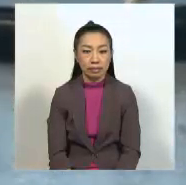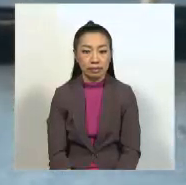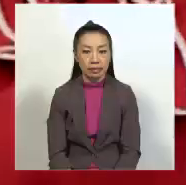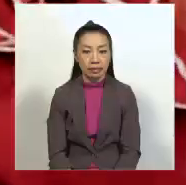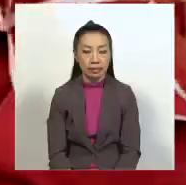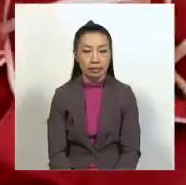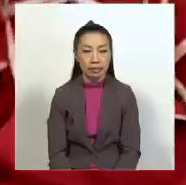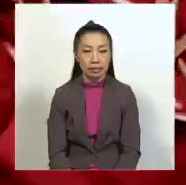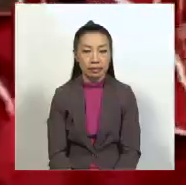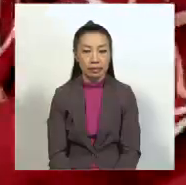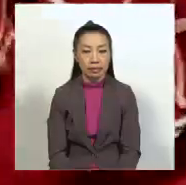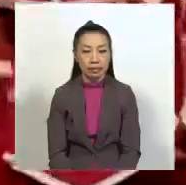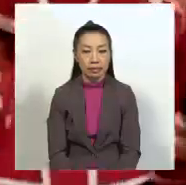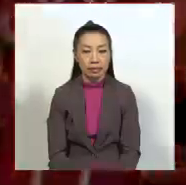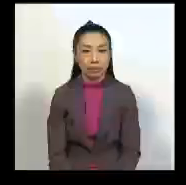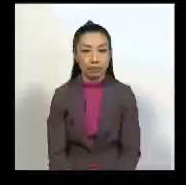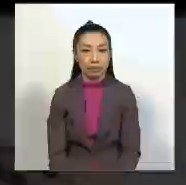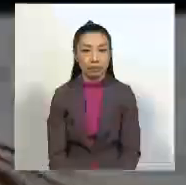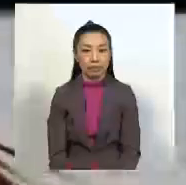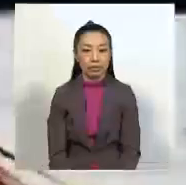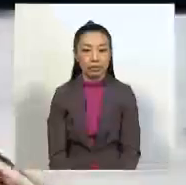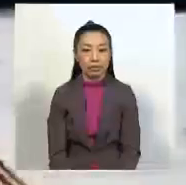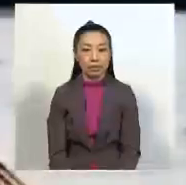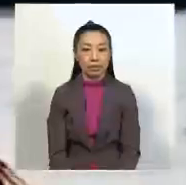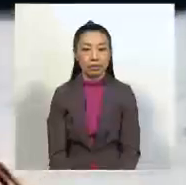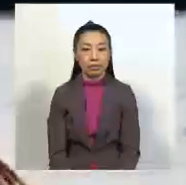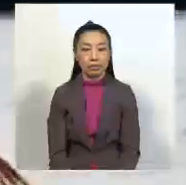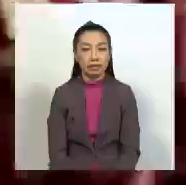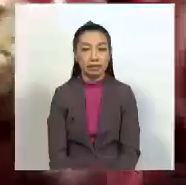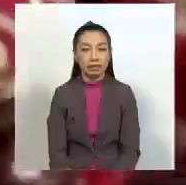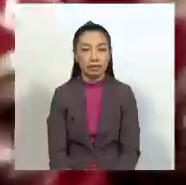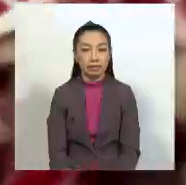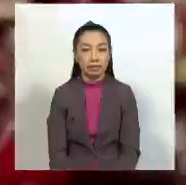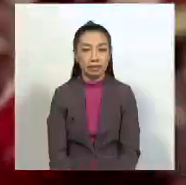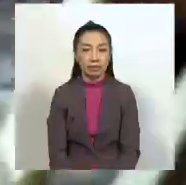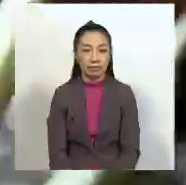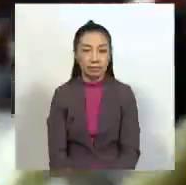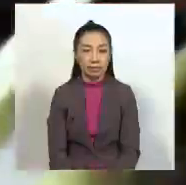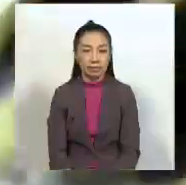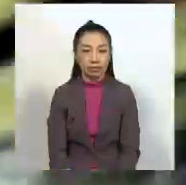งามชดช้อยลอยลัง